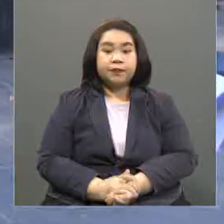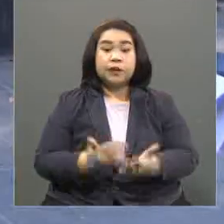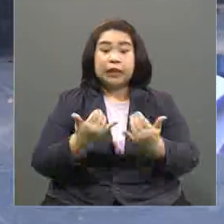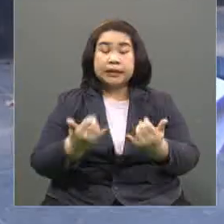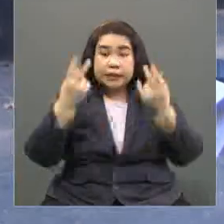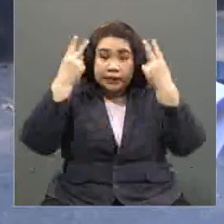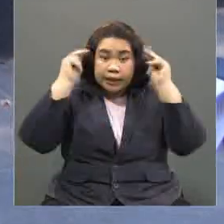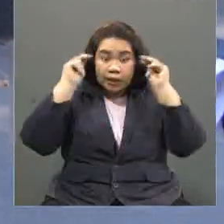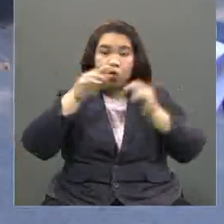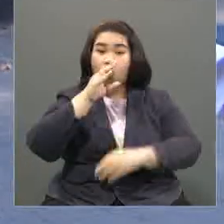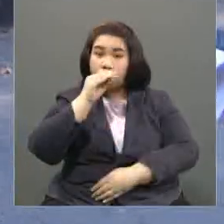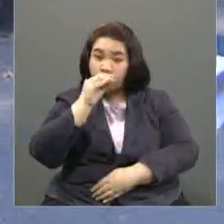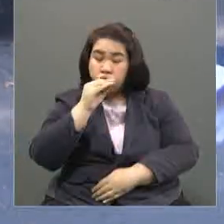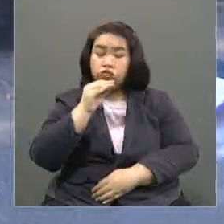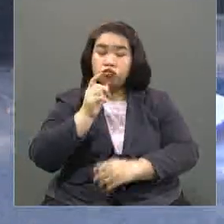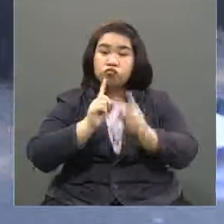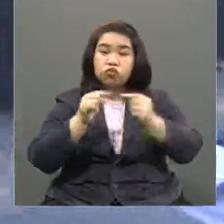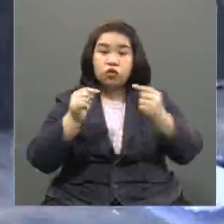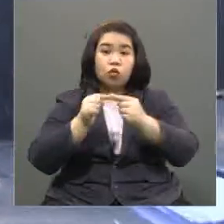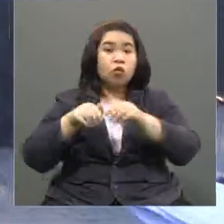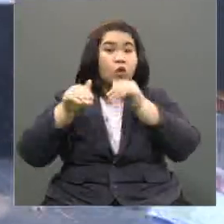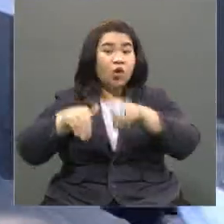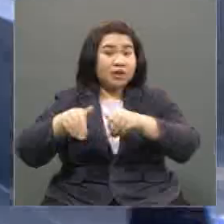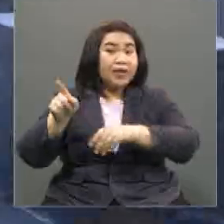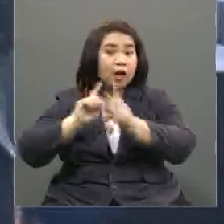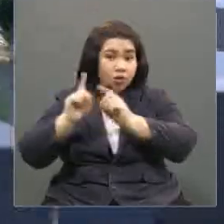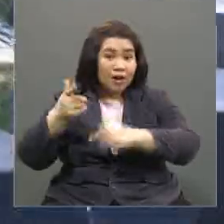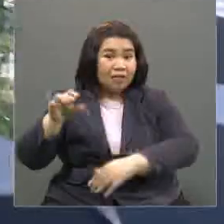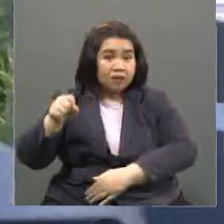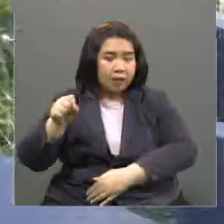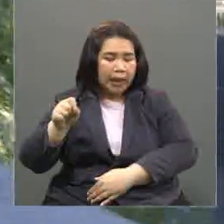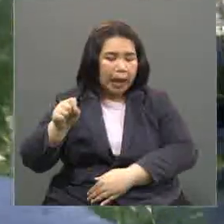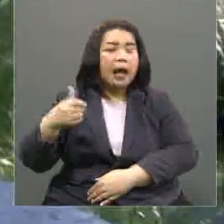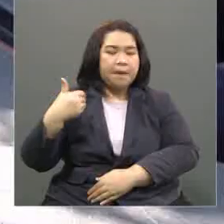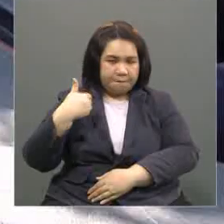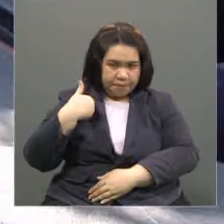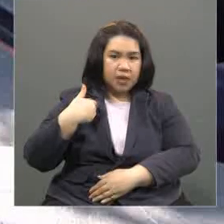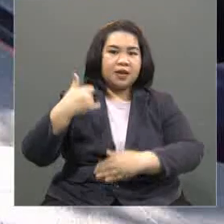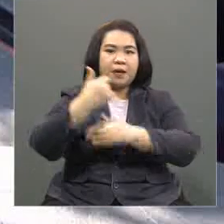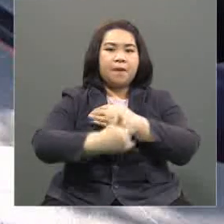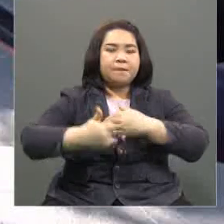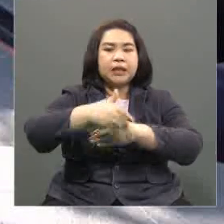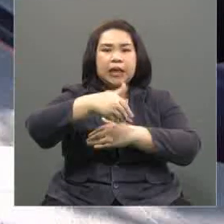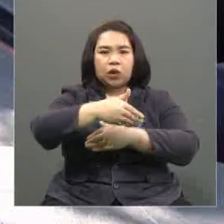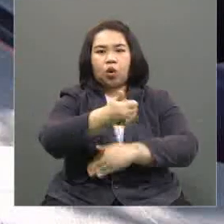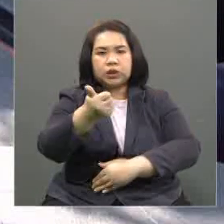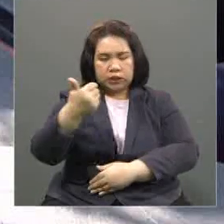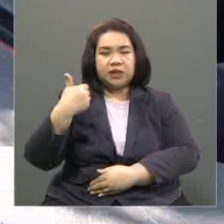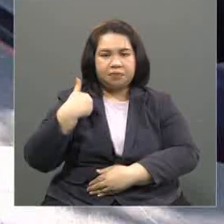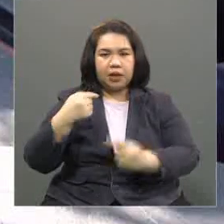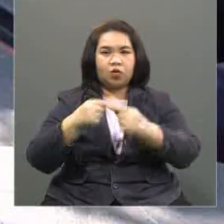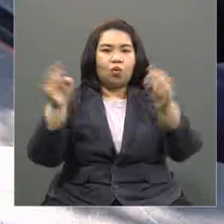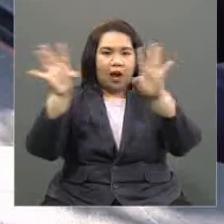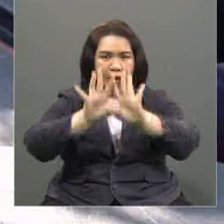กรัฐมนตรีจะพูดคุยกับเจ้าบ้านนะคะอย่างออสเตรเลียแล้วเดี๋ยวนอกจากนี้ค่ะเดี๋ยวจะมีการหารือกับผู้นำในประเทศย่านอา